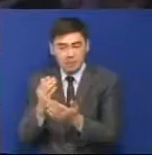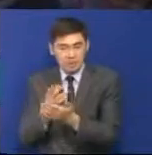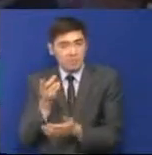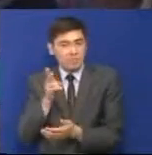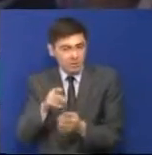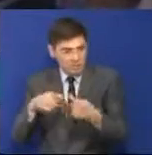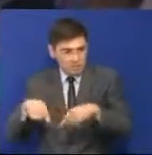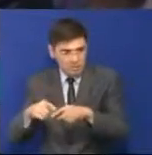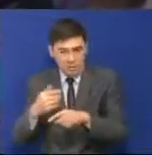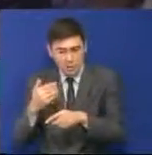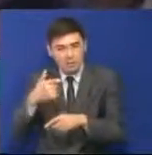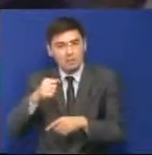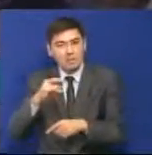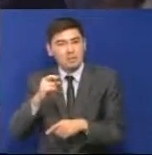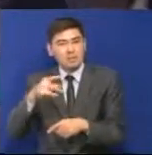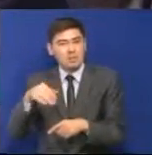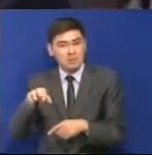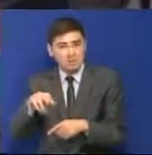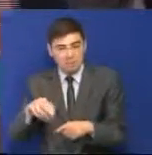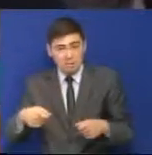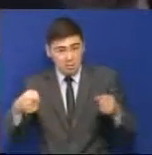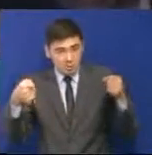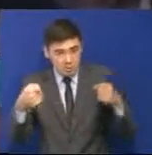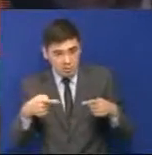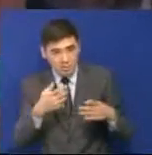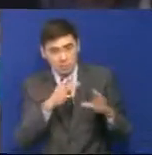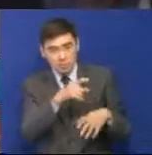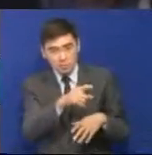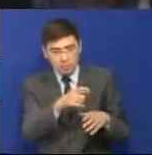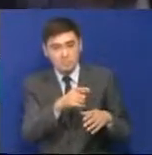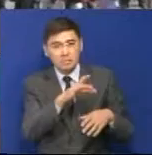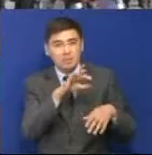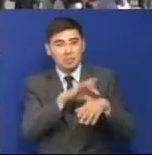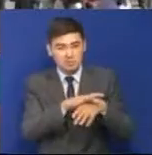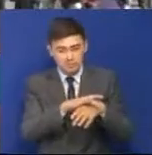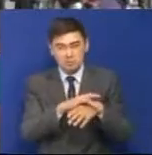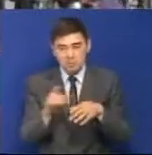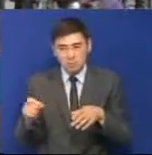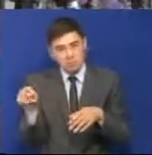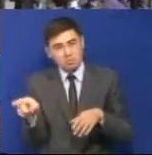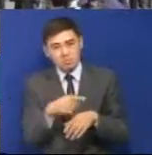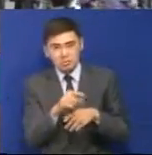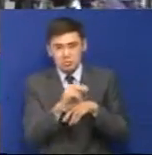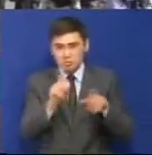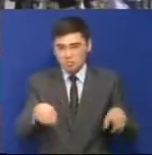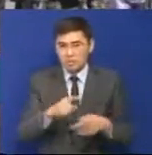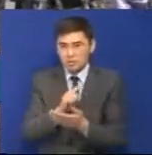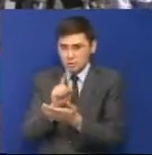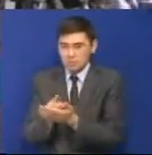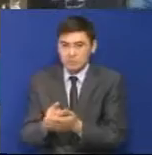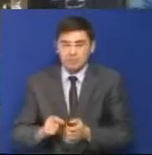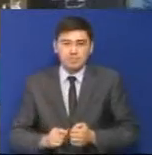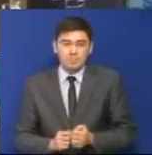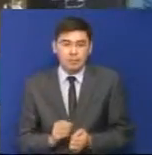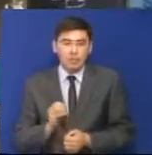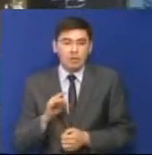олардың кепілдіктері бар. Демек, соның аясында аталмыш фактілер бойынша анықтау керек. Коммуналдық қызмет көрсету шарттарын рәсімдеуге қатысты